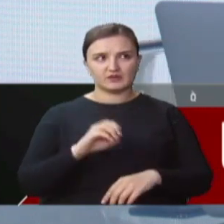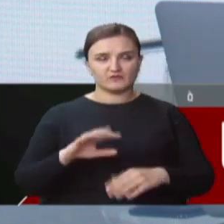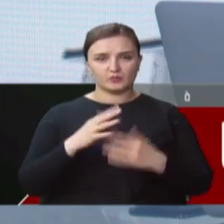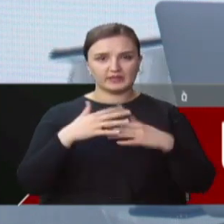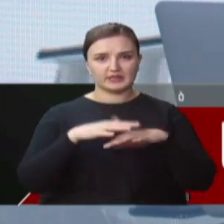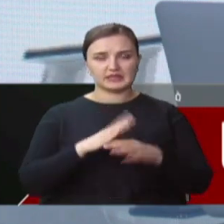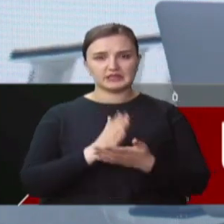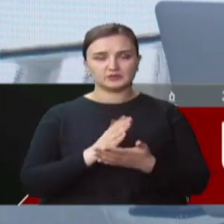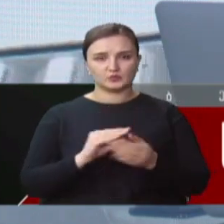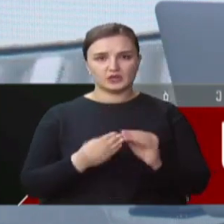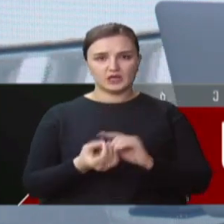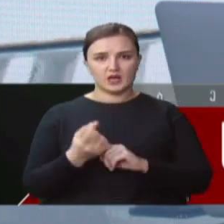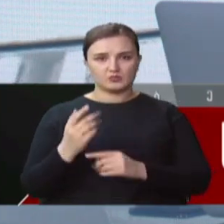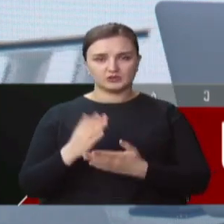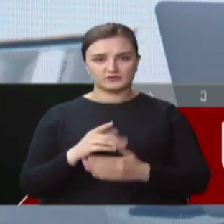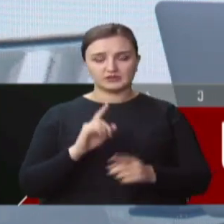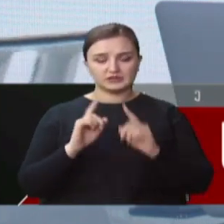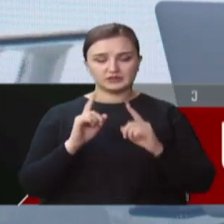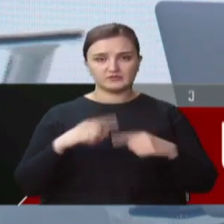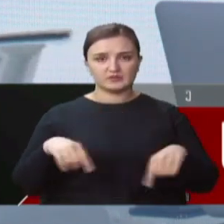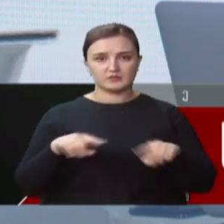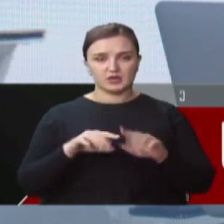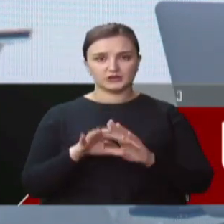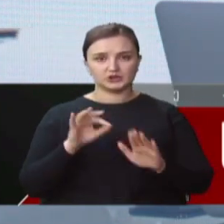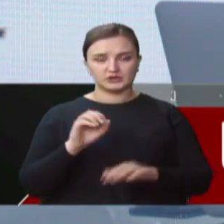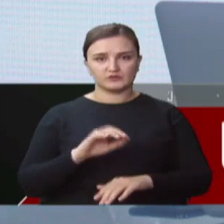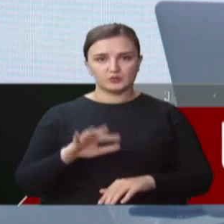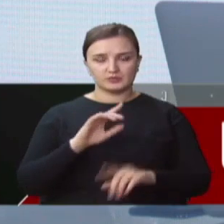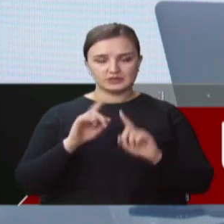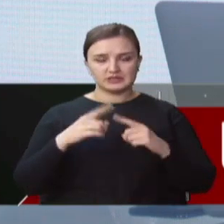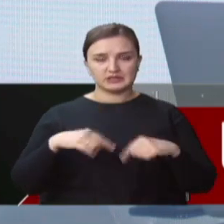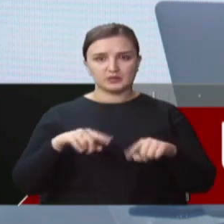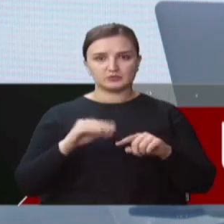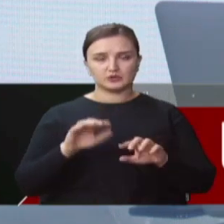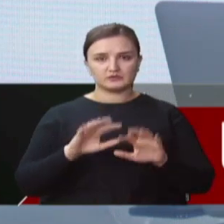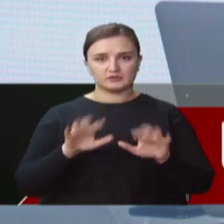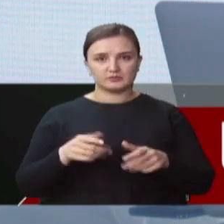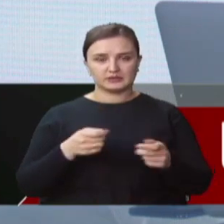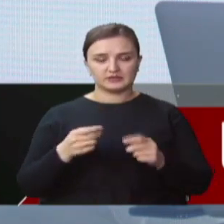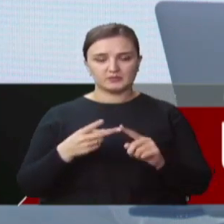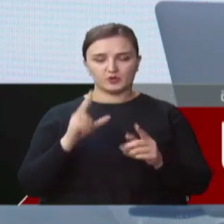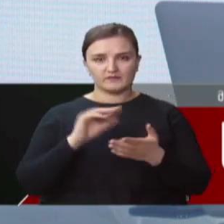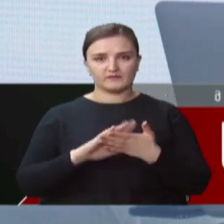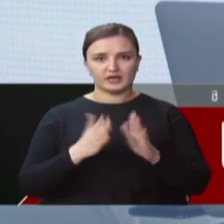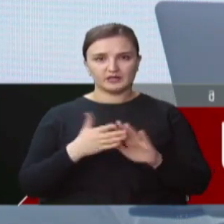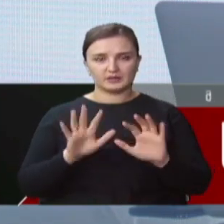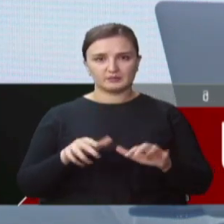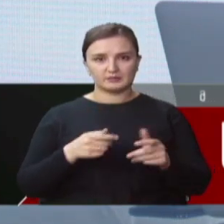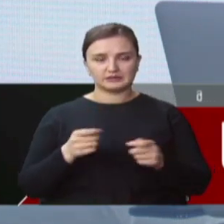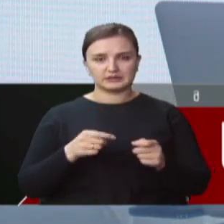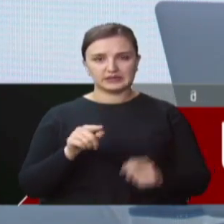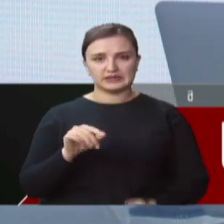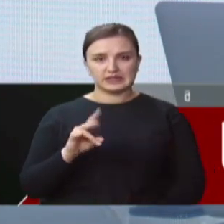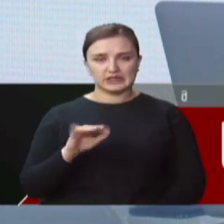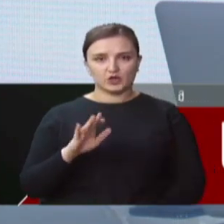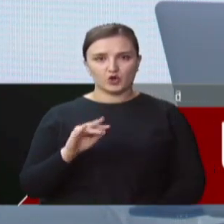და არსებული გამოწვევებია. ასევე სესიის ფარგლებში აირჩიეს ევროპის საბჭოს საპარლამენტო ასამბლეის პრეზიდენტი, მეორე ვადით პრეზიდენტი თინი ქოქსი გახდა.